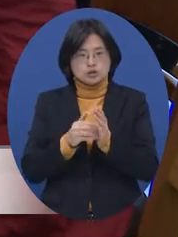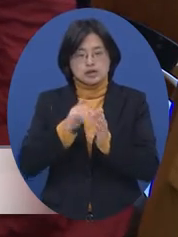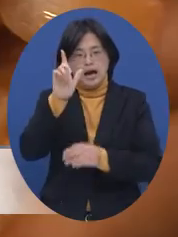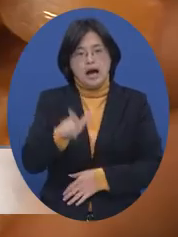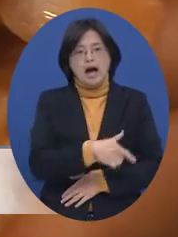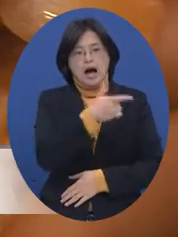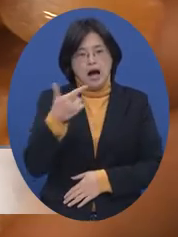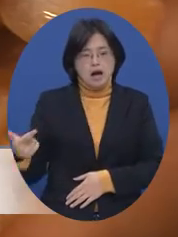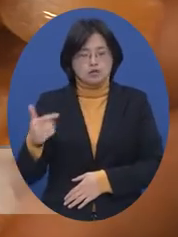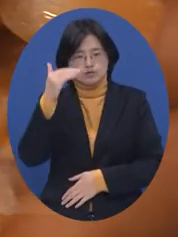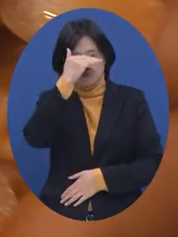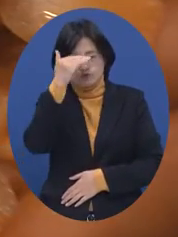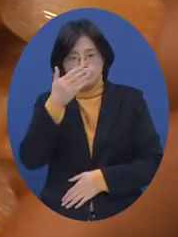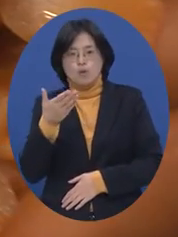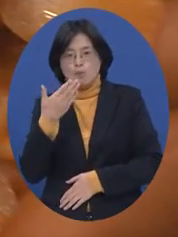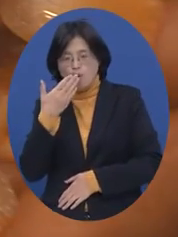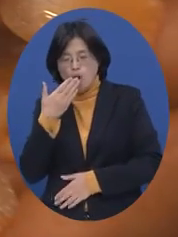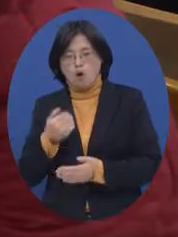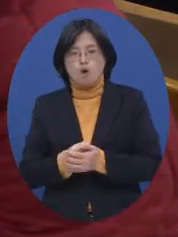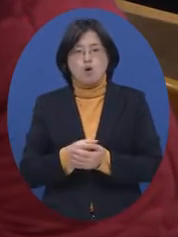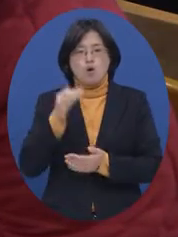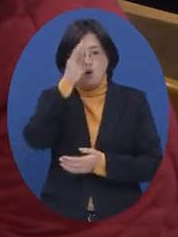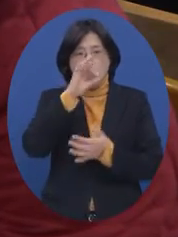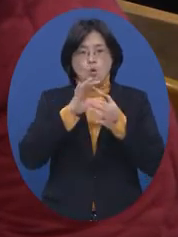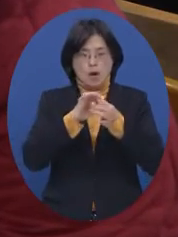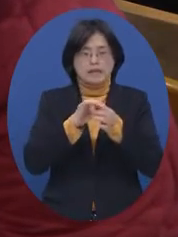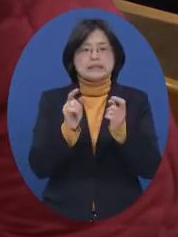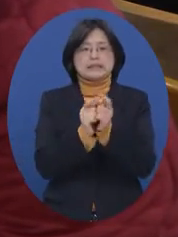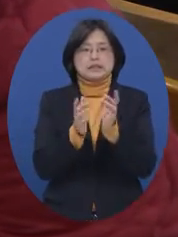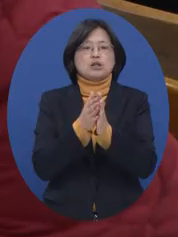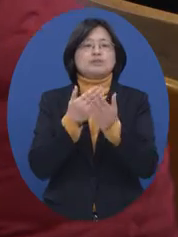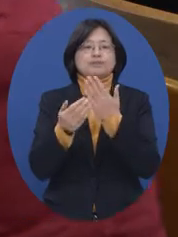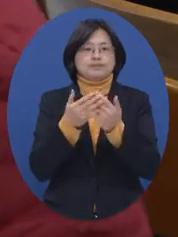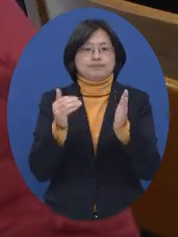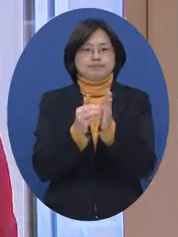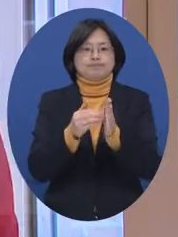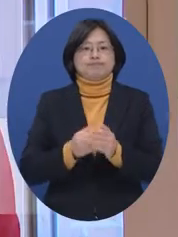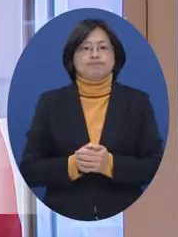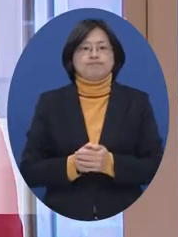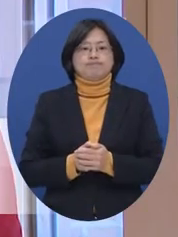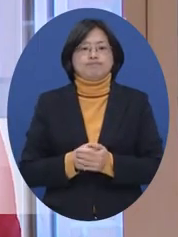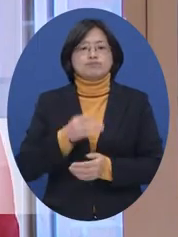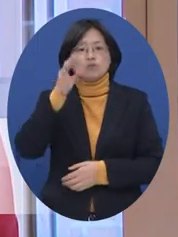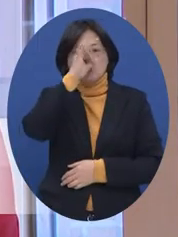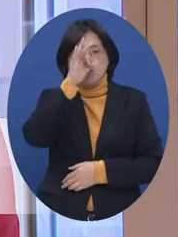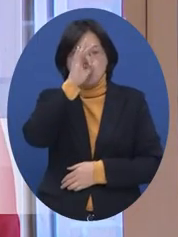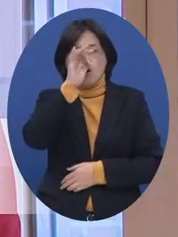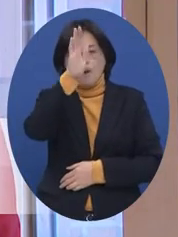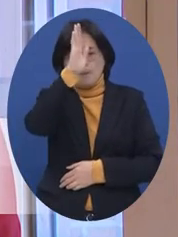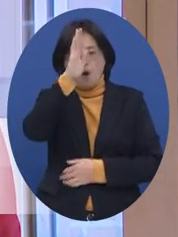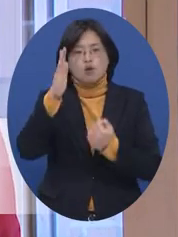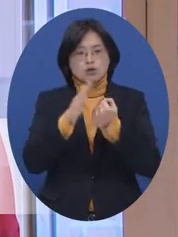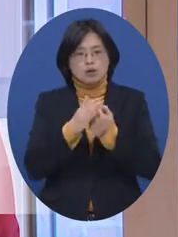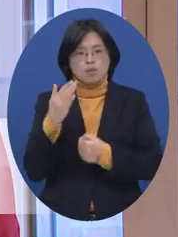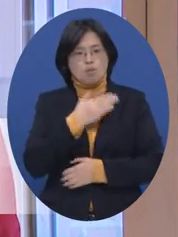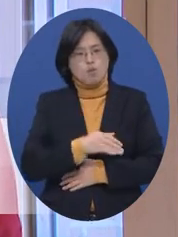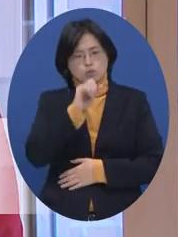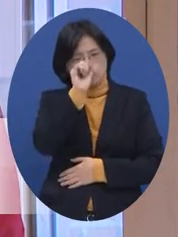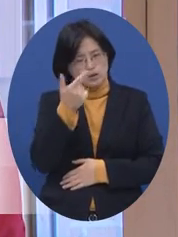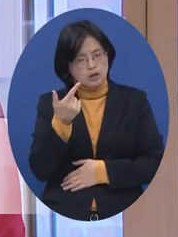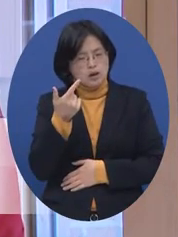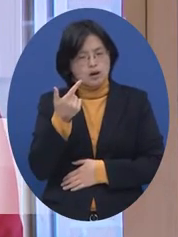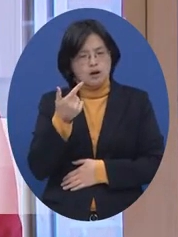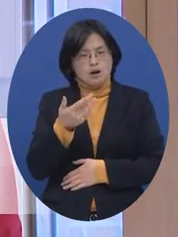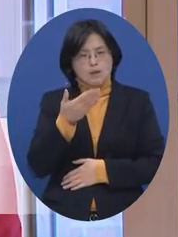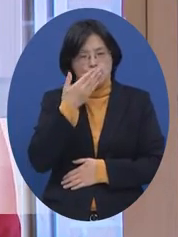교육부터 시설 견학과 시식까지 축산물 안전을 체험했습니다. 돼지 열병 때문에 우리 인체에 해로운가 해서 많이 소비